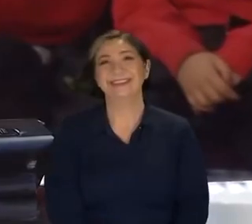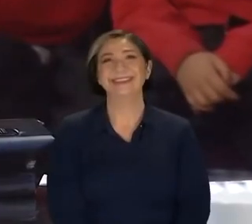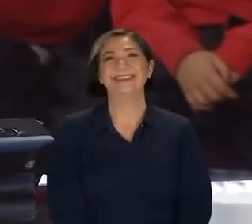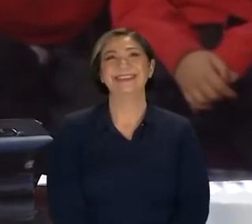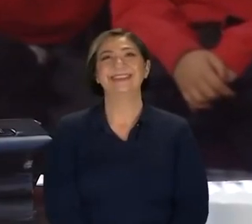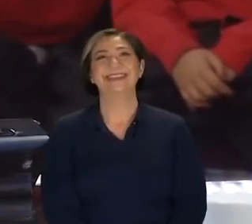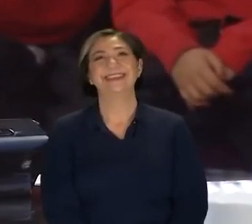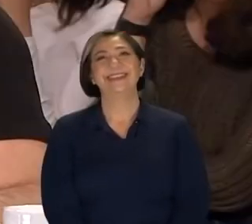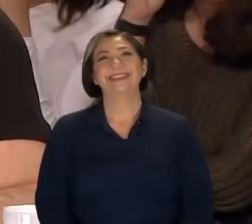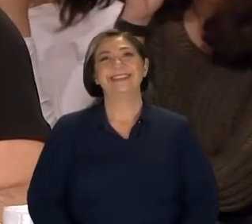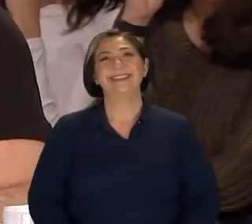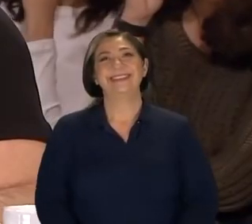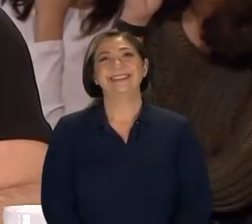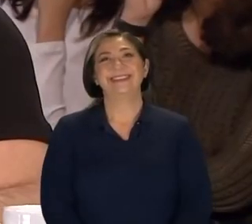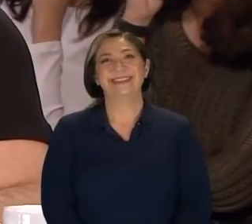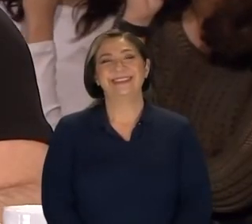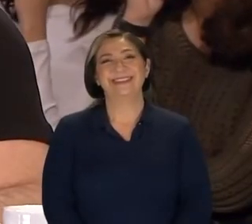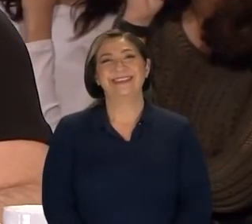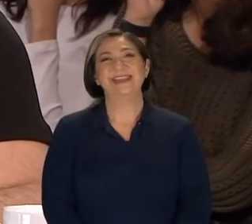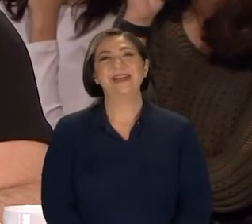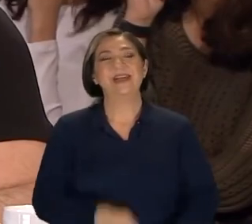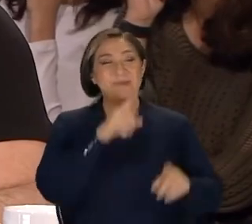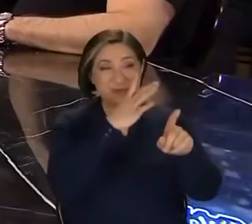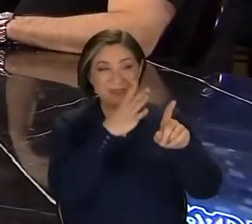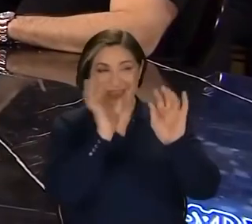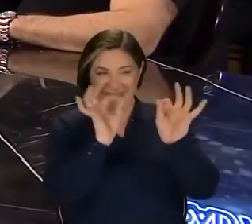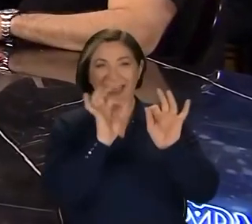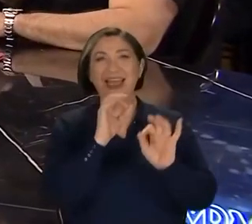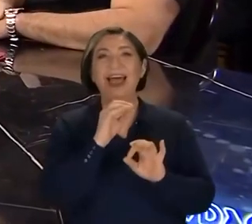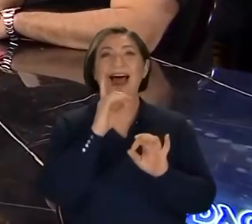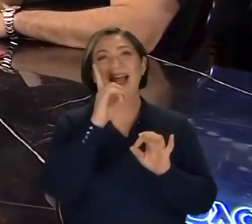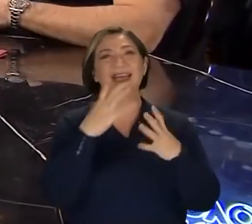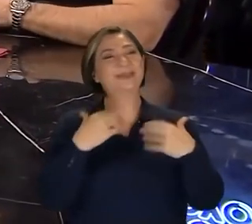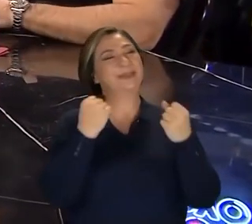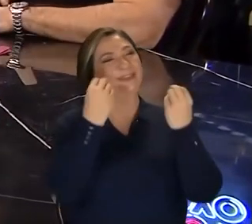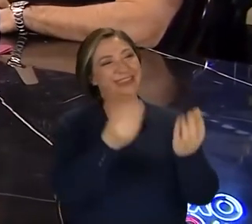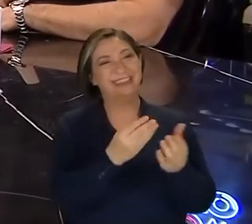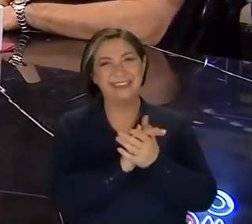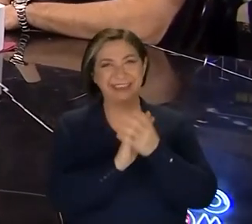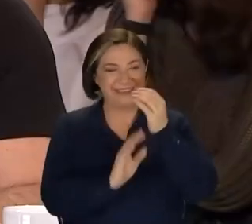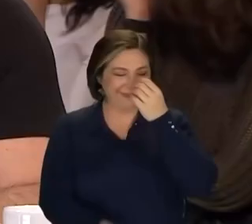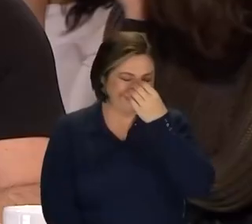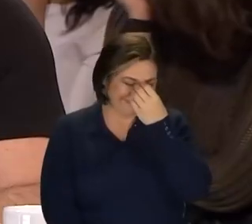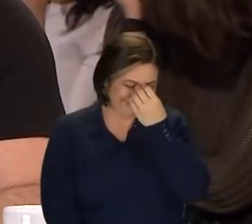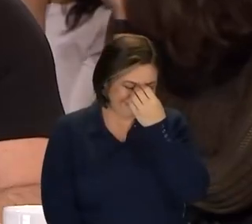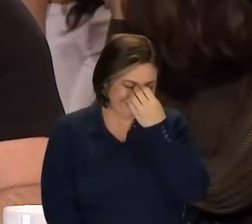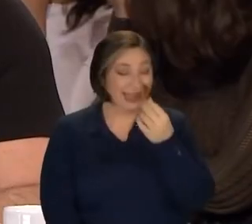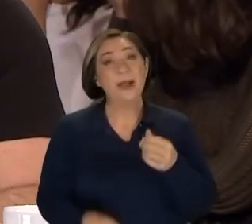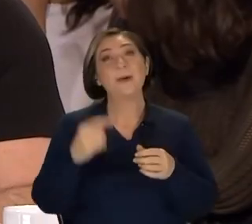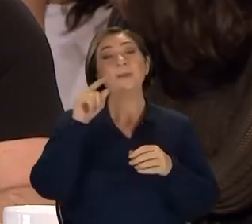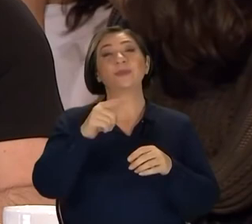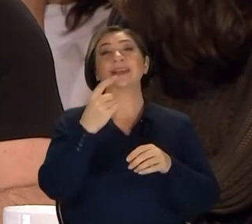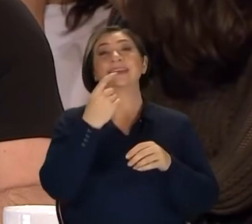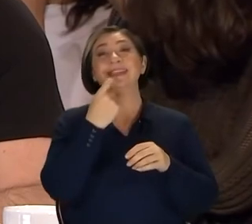Onu görme. Siz gördünüz mü çocuklar? Bilirsiniz değil mi o tuhaf yemekler? Allah selamet versin. Yani ben bu